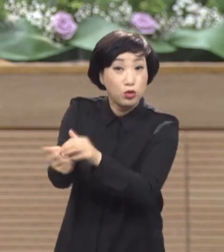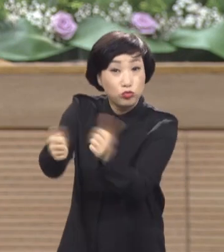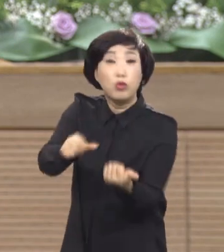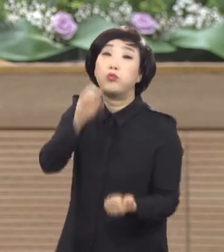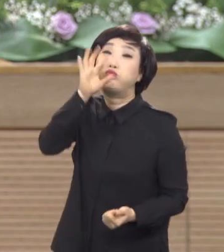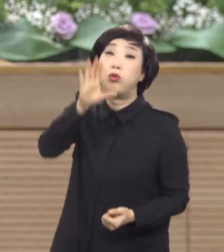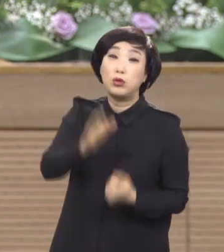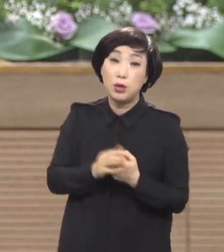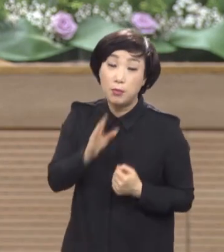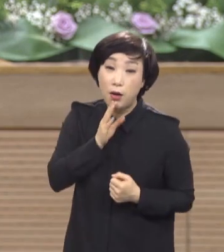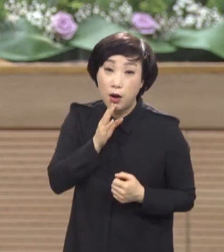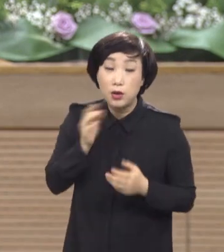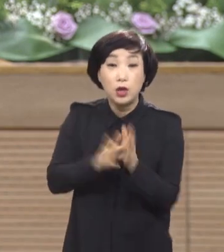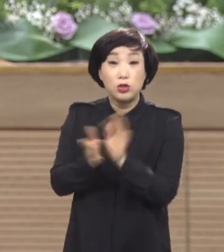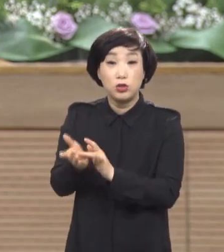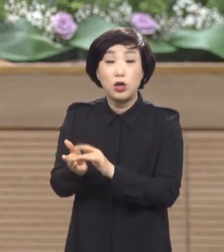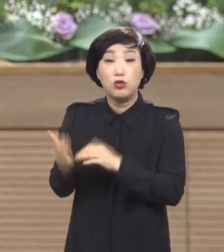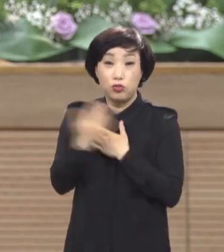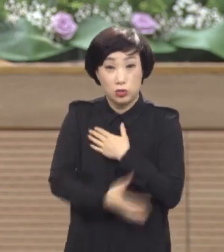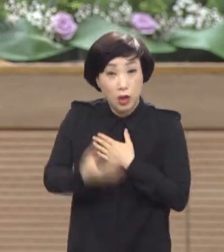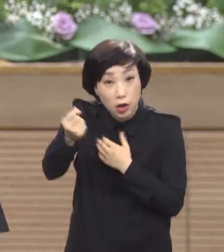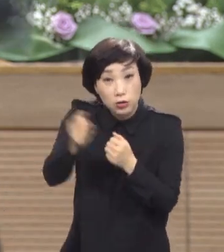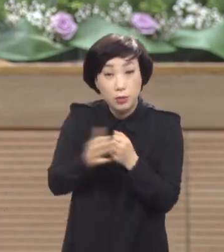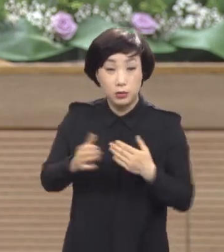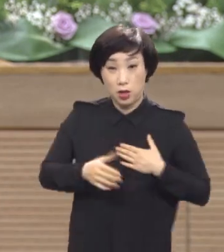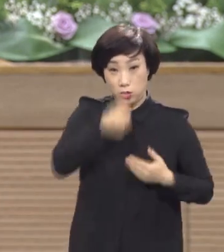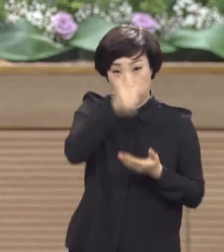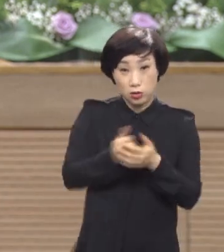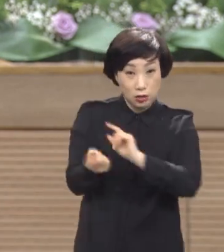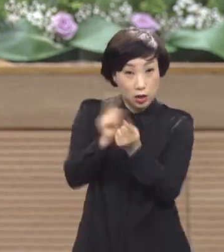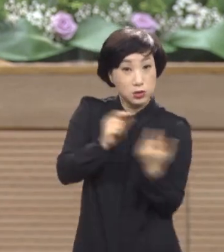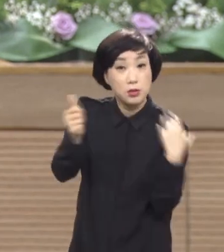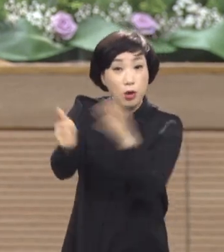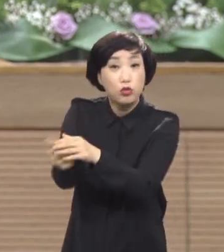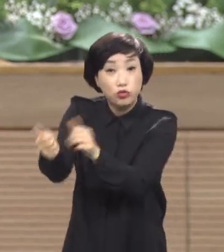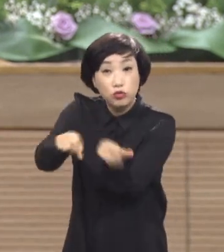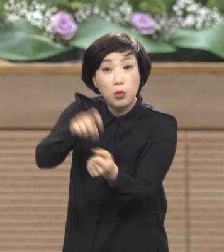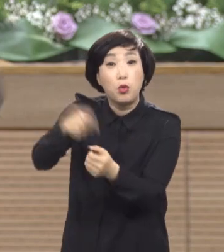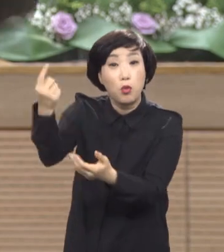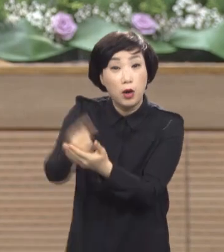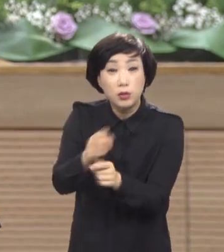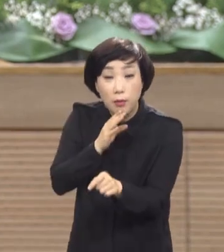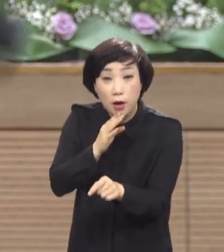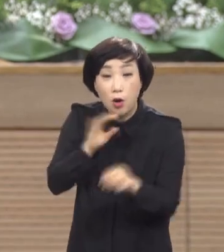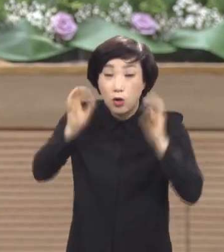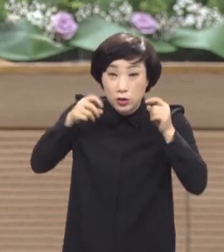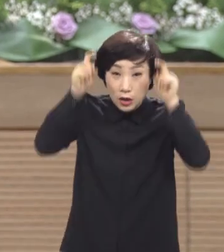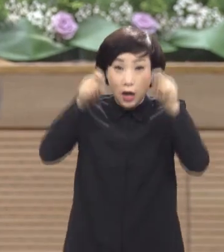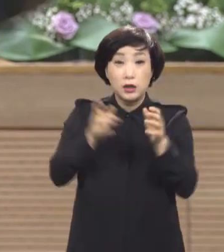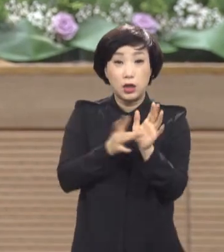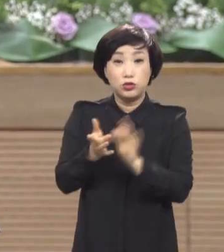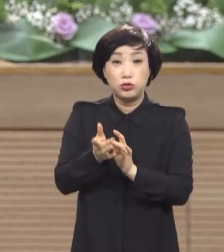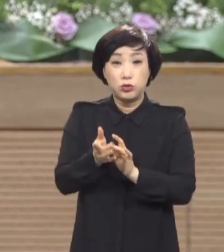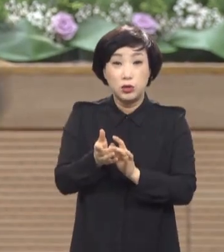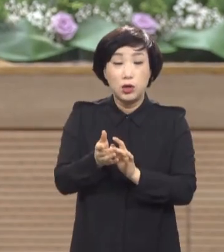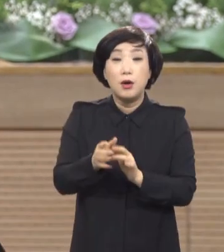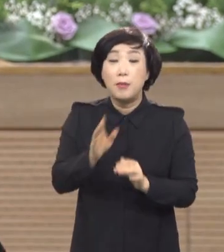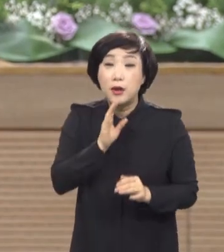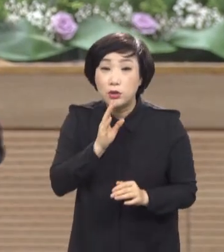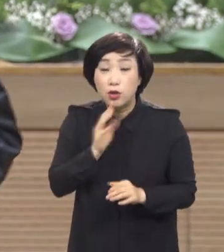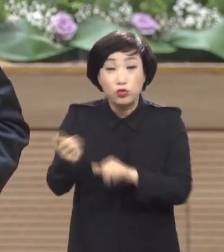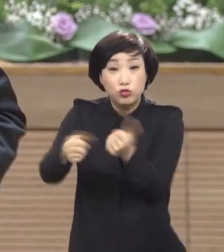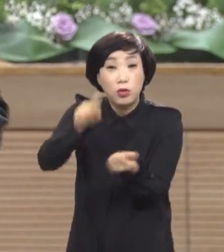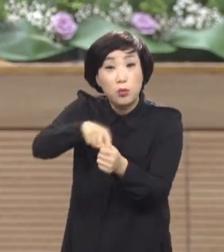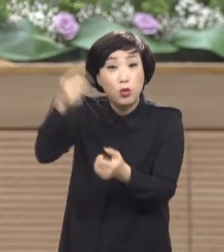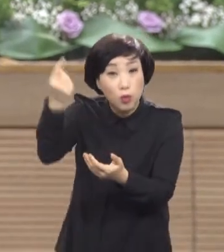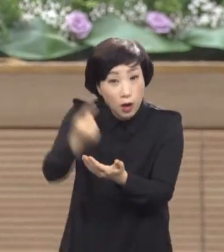육신을 입었기 때문에 내 죄 짊어지고 죽으러 왔다 이 말이오 어린 양이 죽듯이 어린 양처럼 죽으러